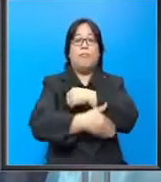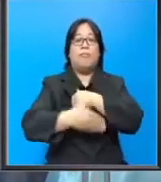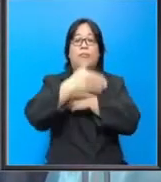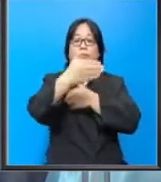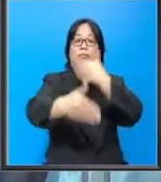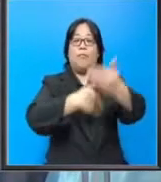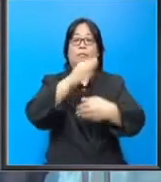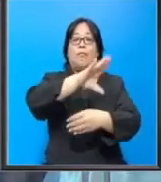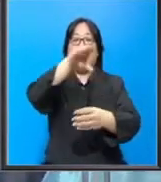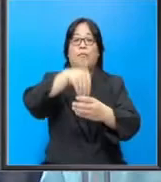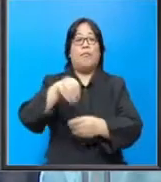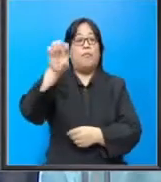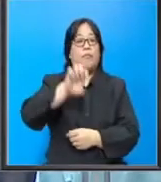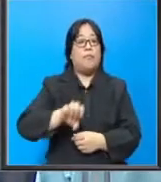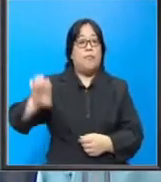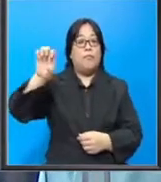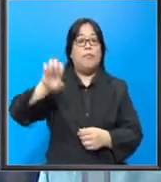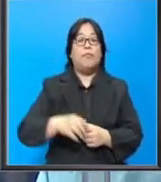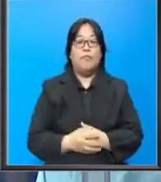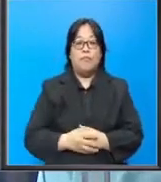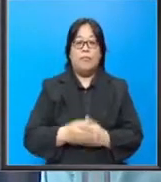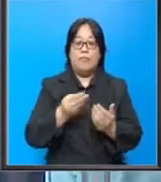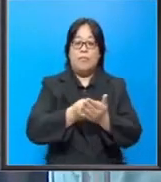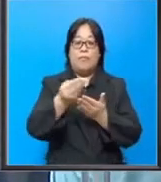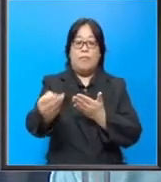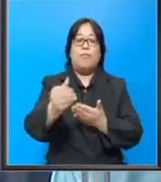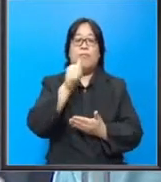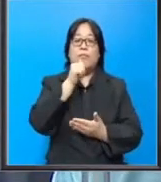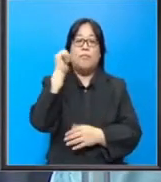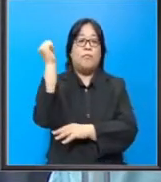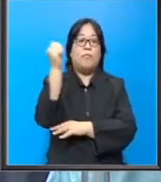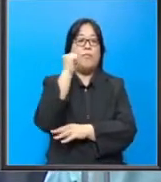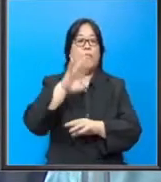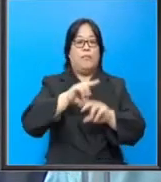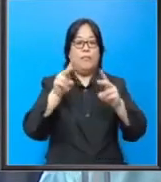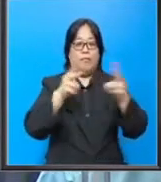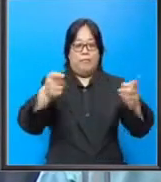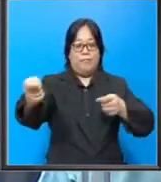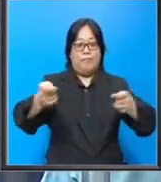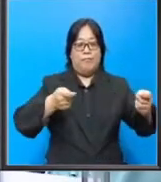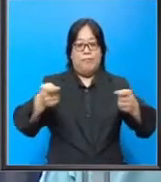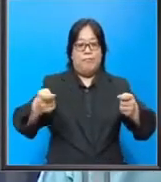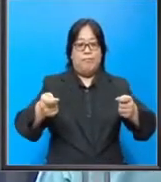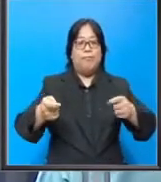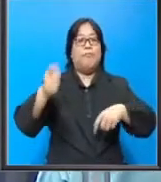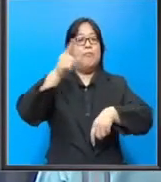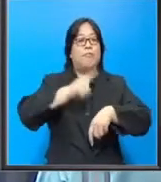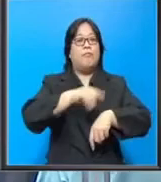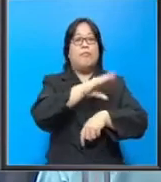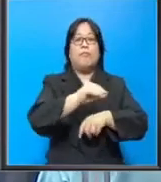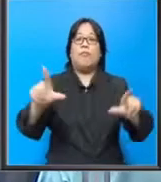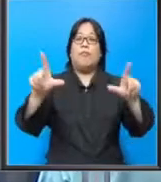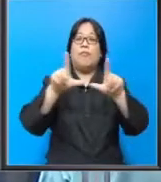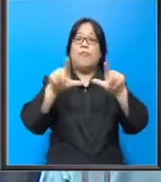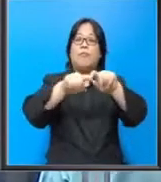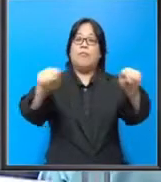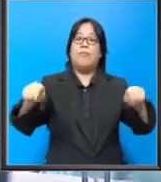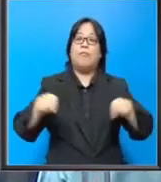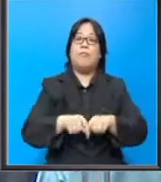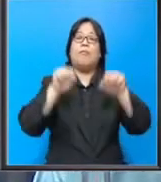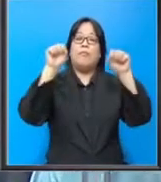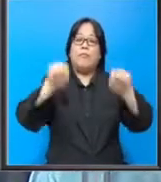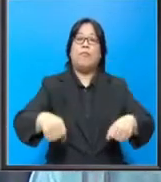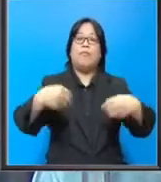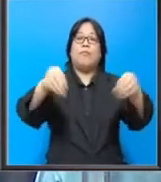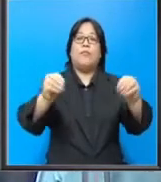negara-negara maju termasuk dari Eropa gimana pembelian minuman keras memang sangat dikawal dari segi waktu dan licin tempat yang